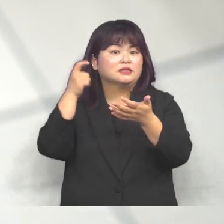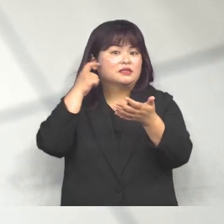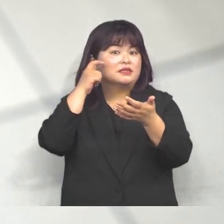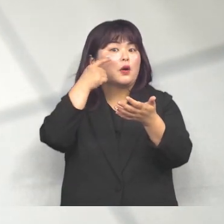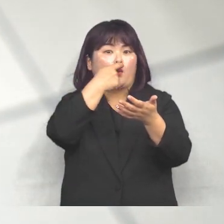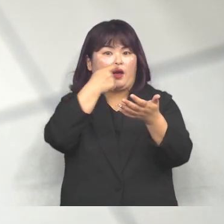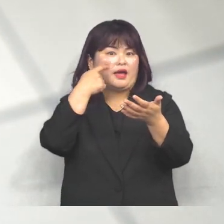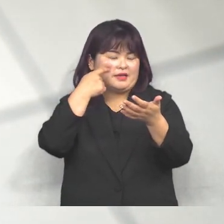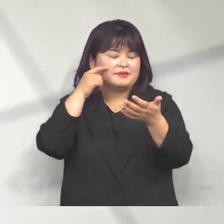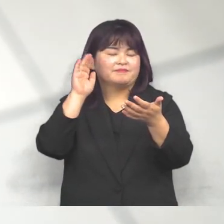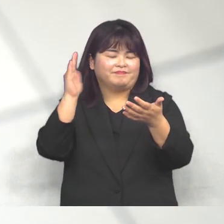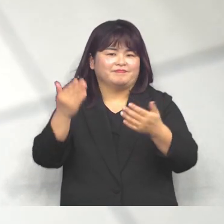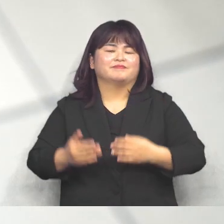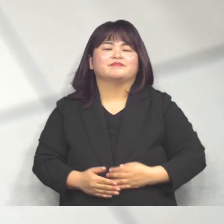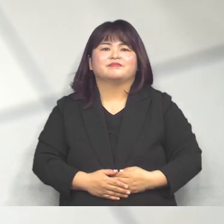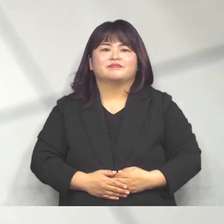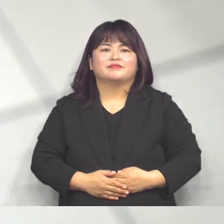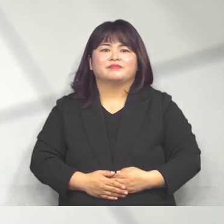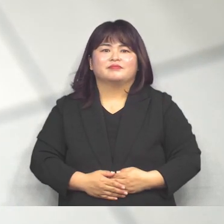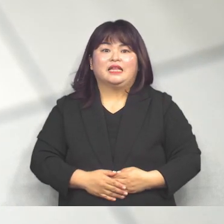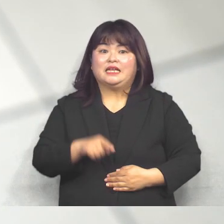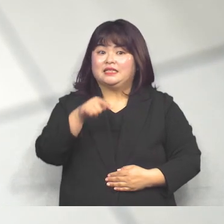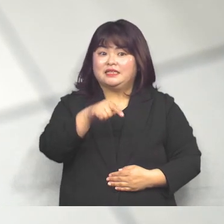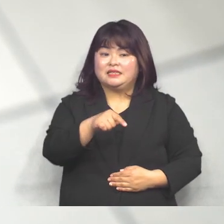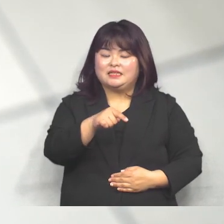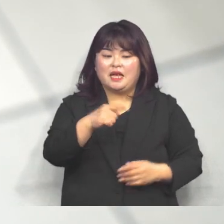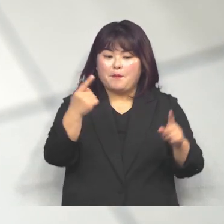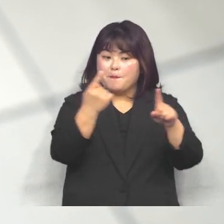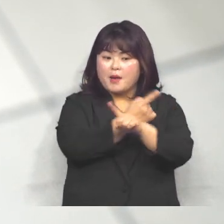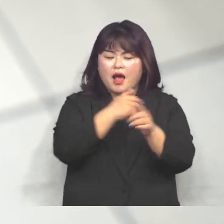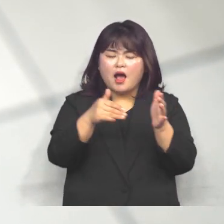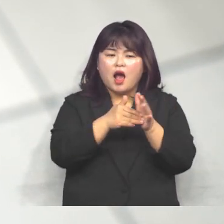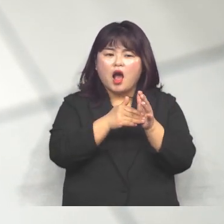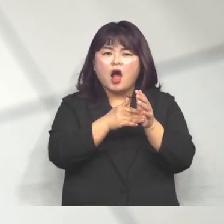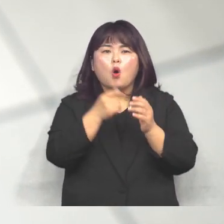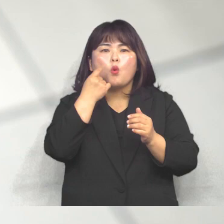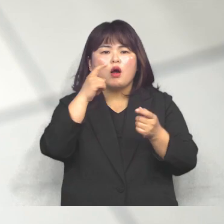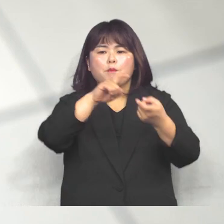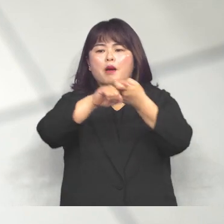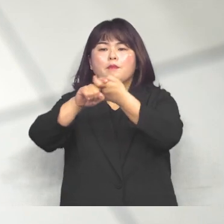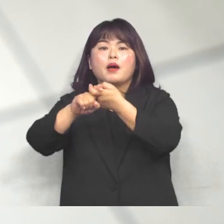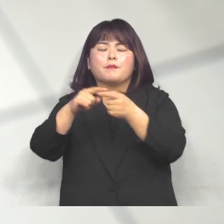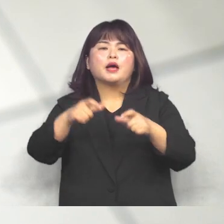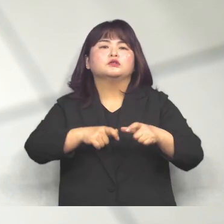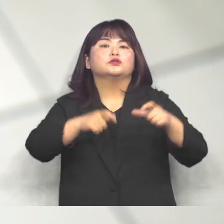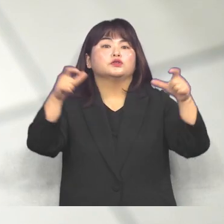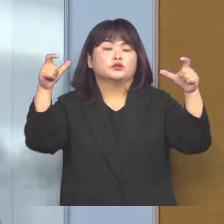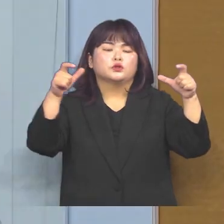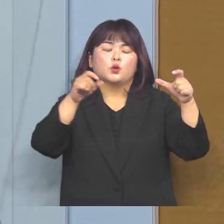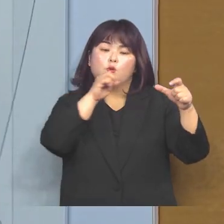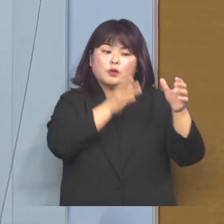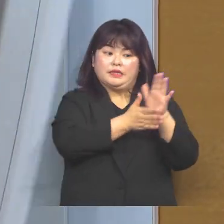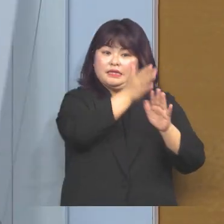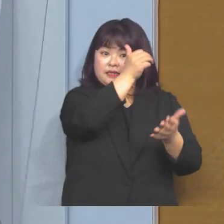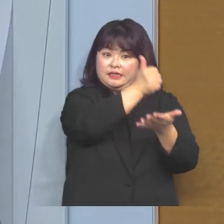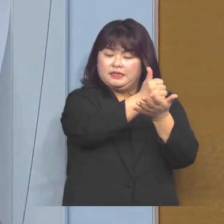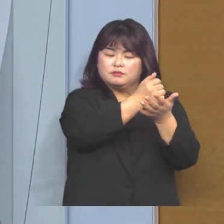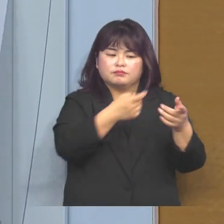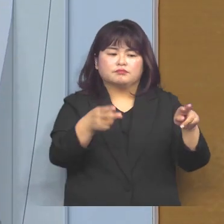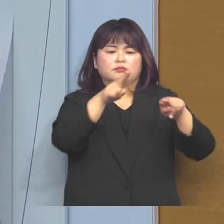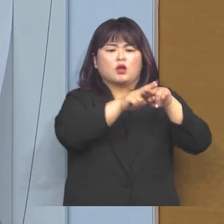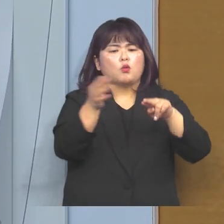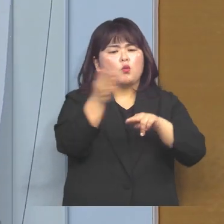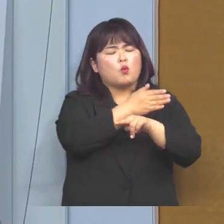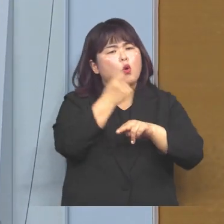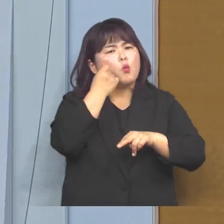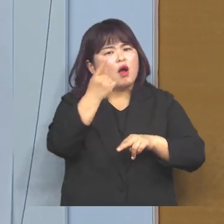확인할 수 있게 만들었습니다. 이에 따라 개편 후 구독자 수가 늘어나면서 이상일 시장 취임 이후 매월 약 1000여